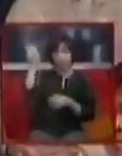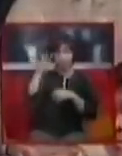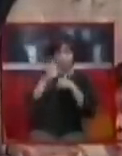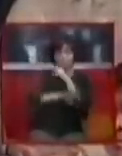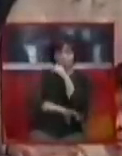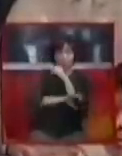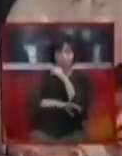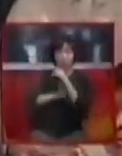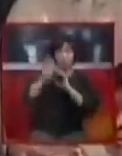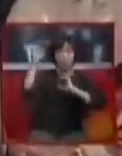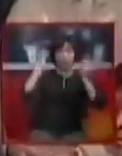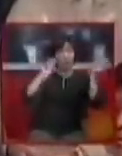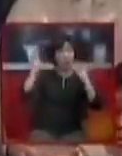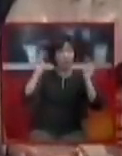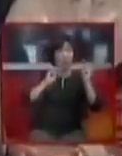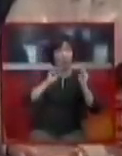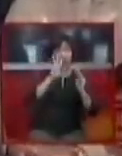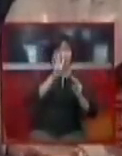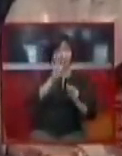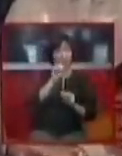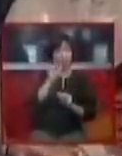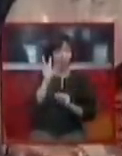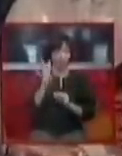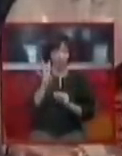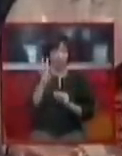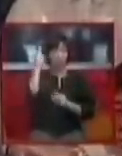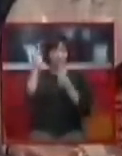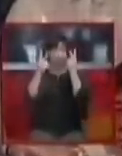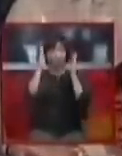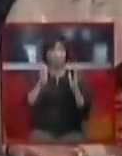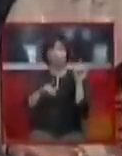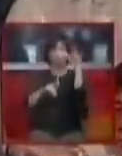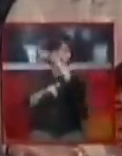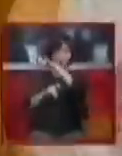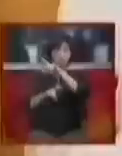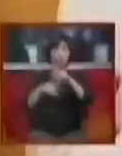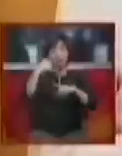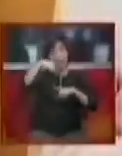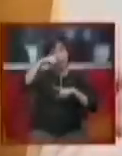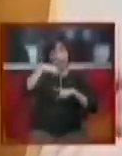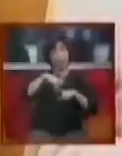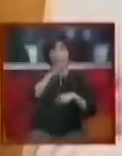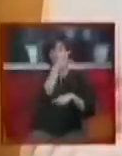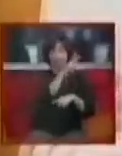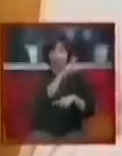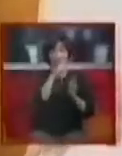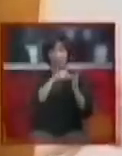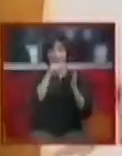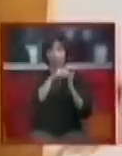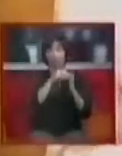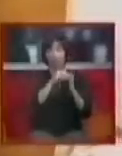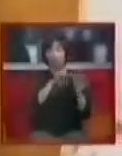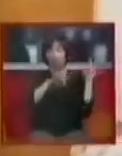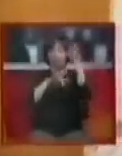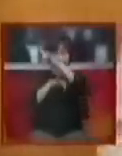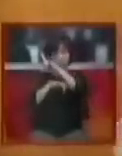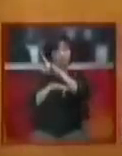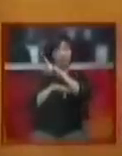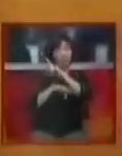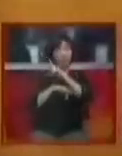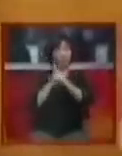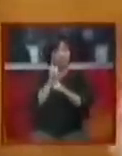bumisitang 24.7 million na turista noong 2011 at kung sa Thailand naman tinatayang 17 million, sa